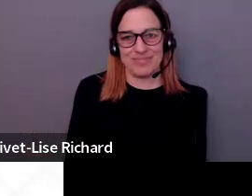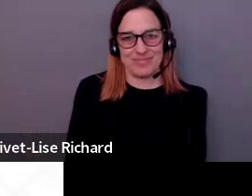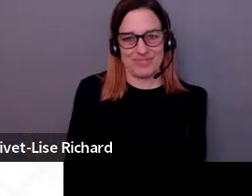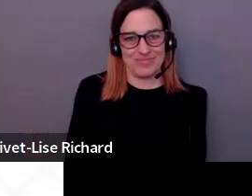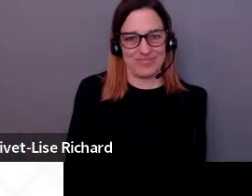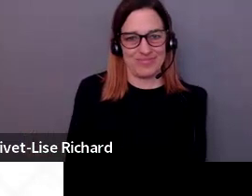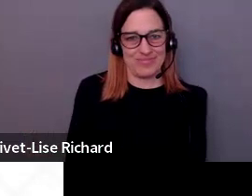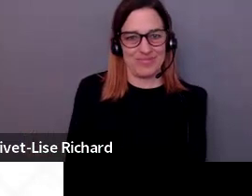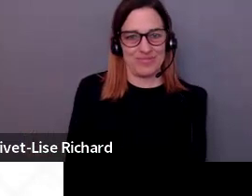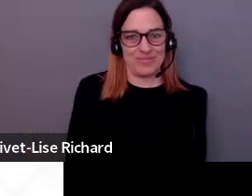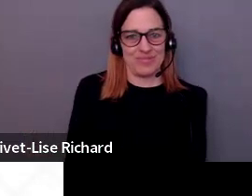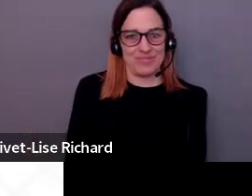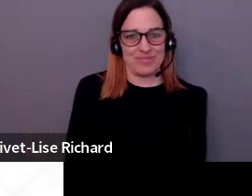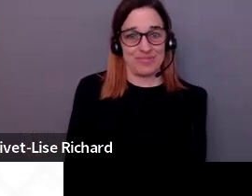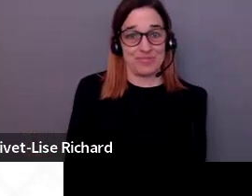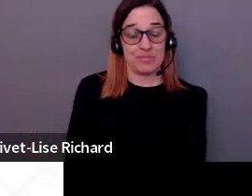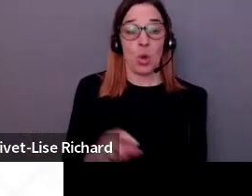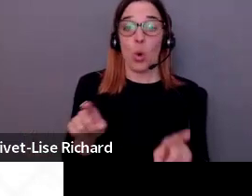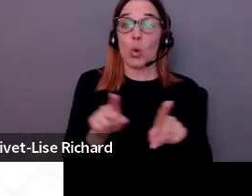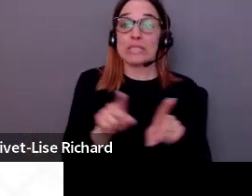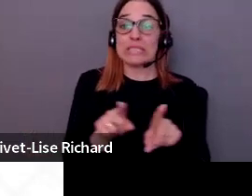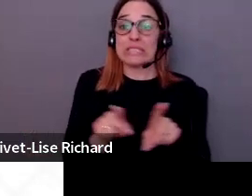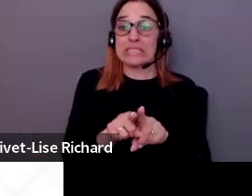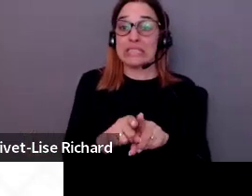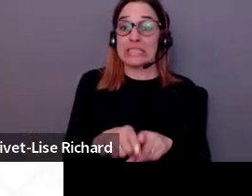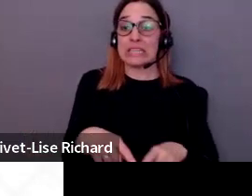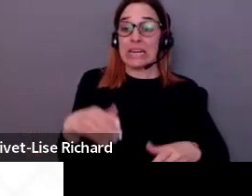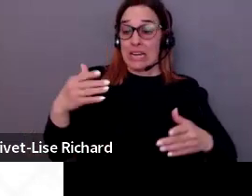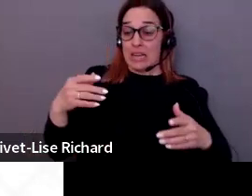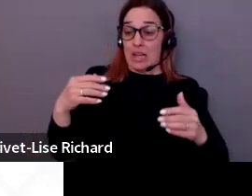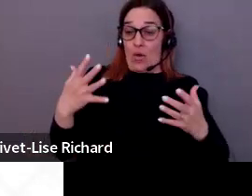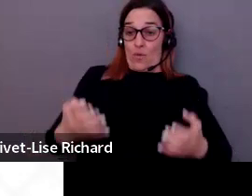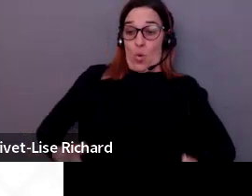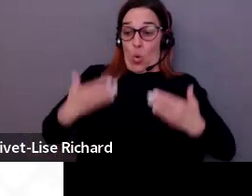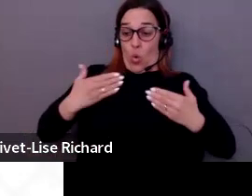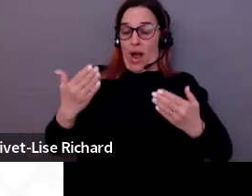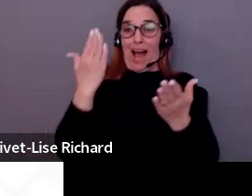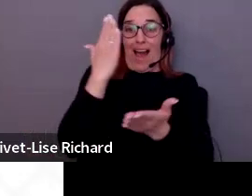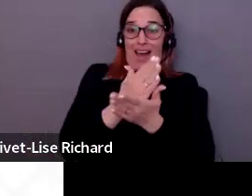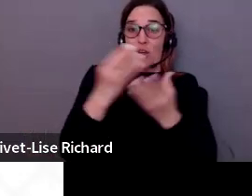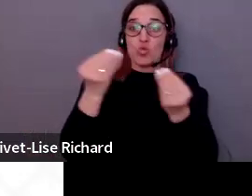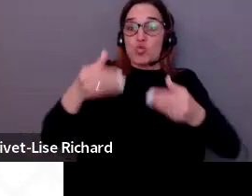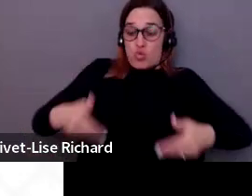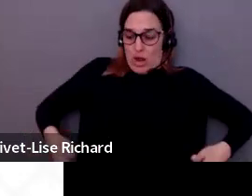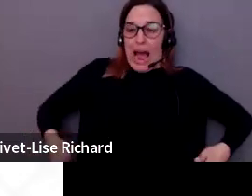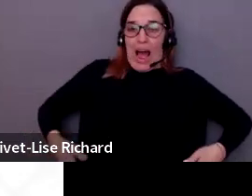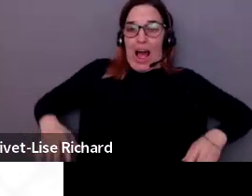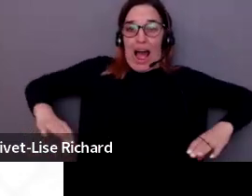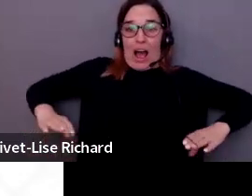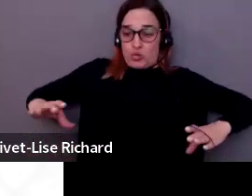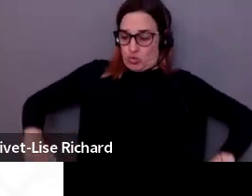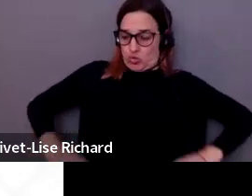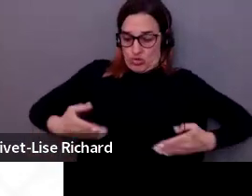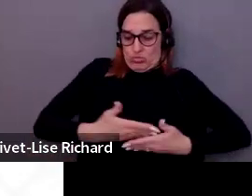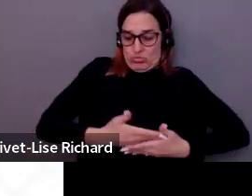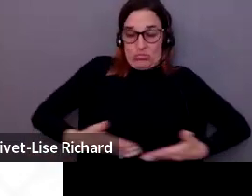OK? Et comme je disais aussi, des hauts qui arrêtent aux hanches. On ne veut jamais que notre vêtement arrête à la